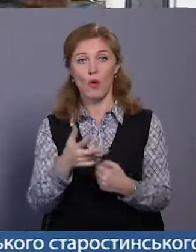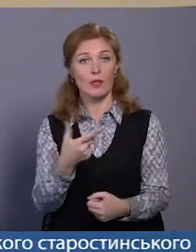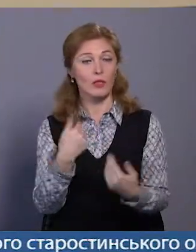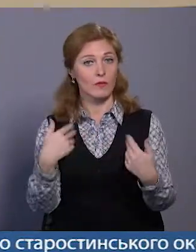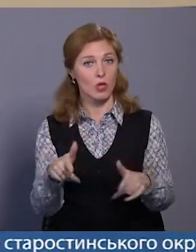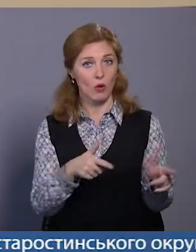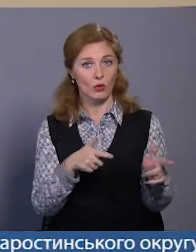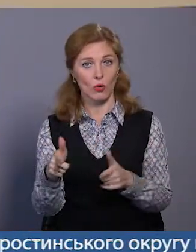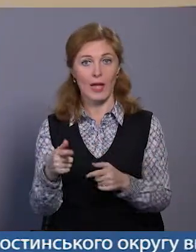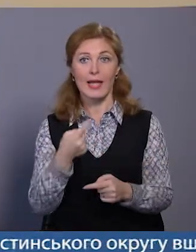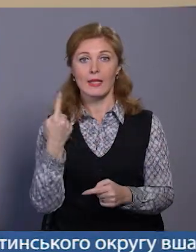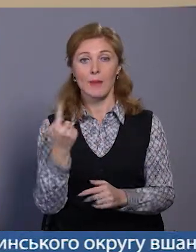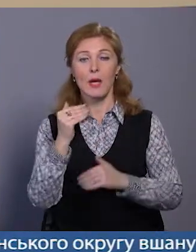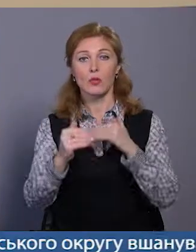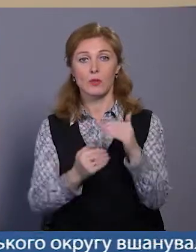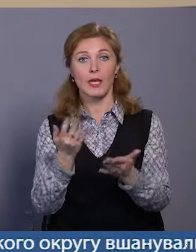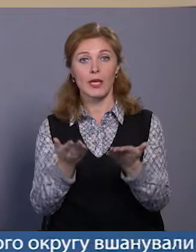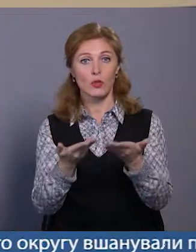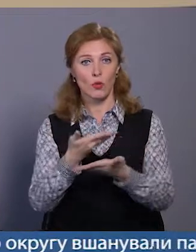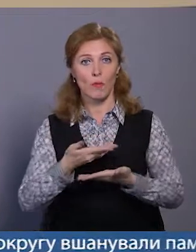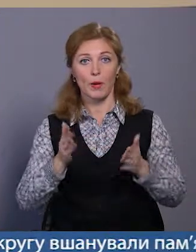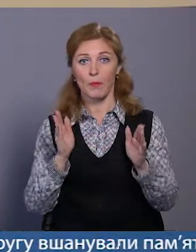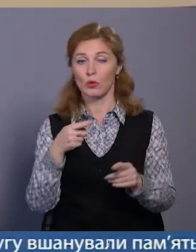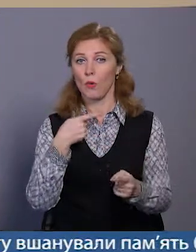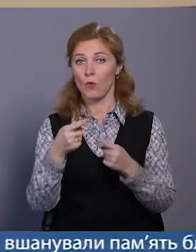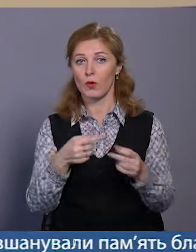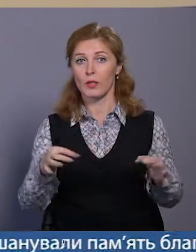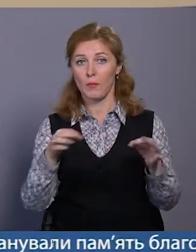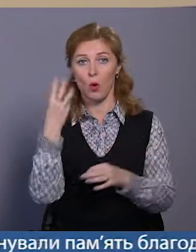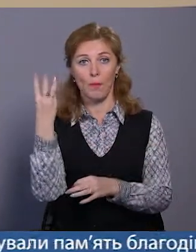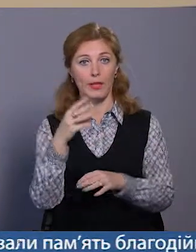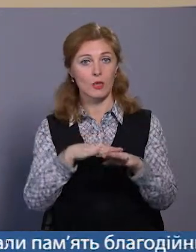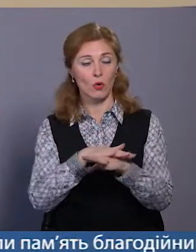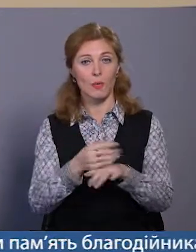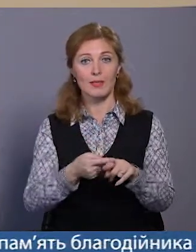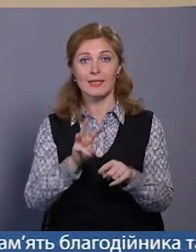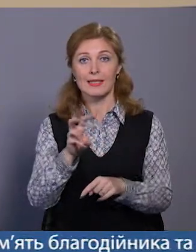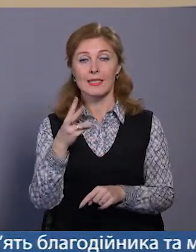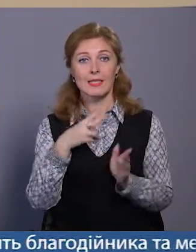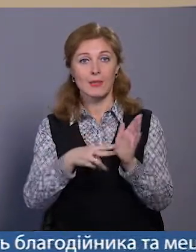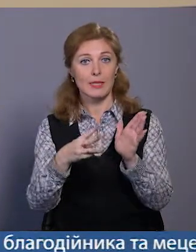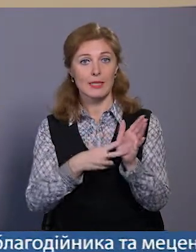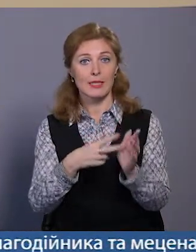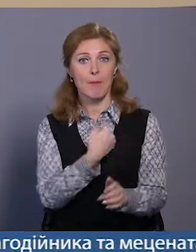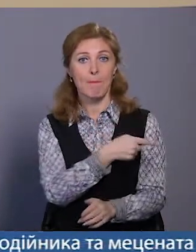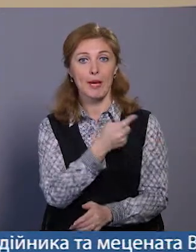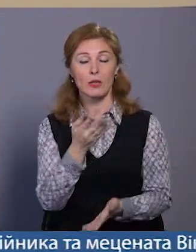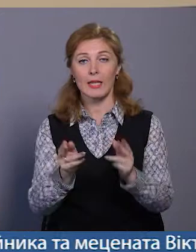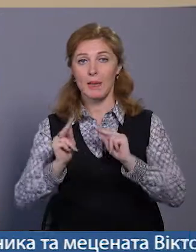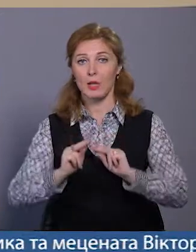готові. На першому етапі, якщо ми будемо говорити по Хмельницьку громаду, це 377 медиків, які працюють